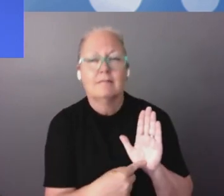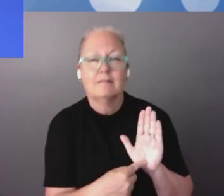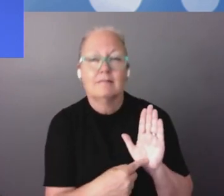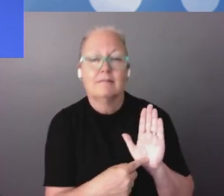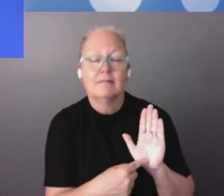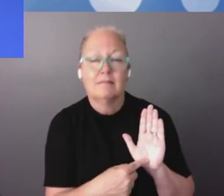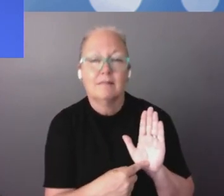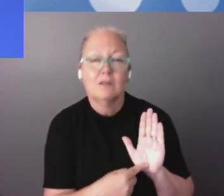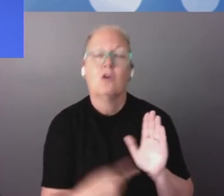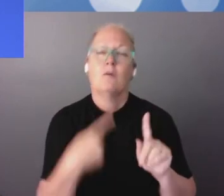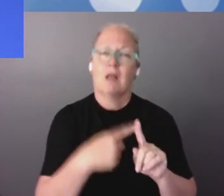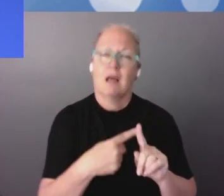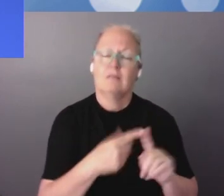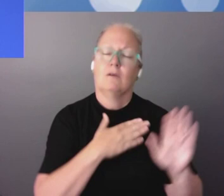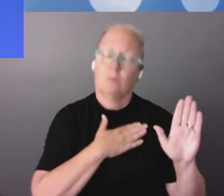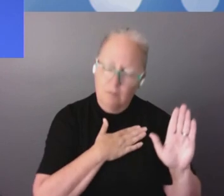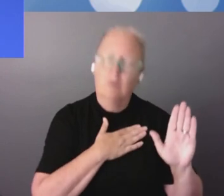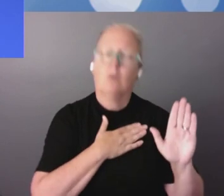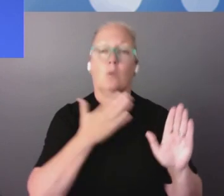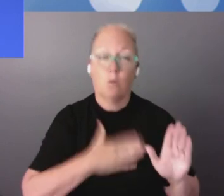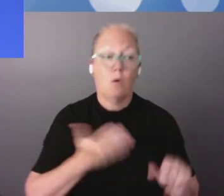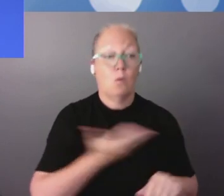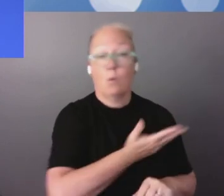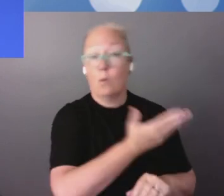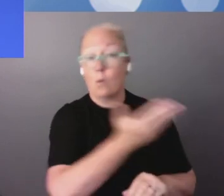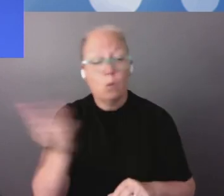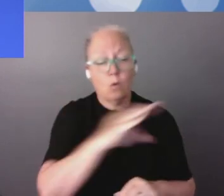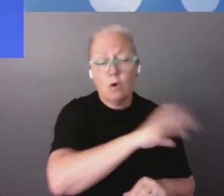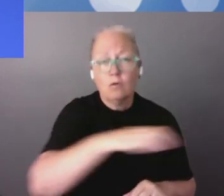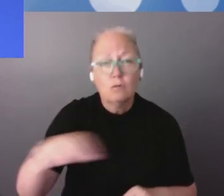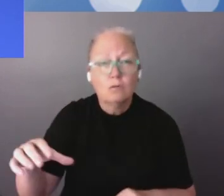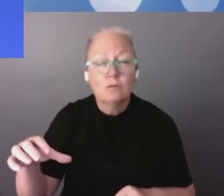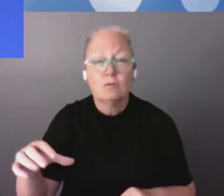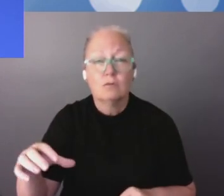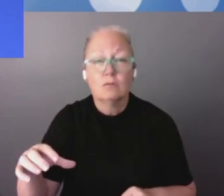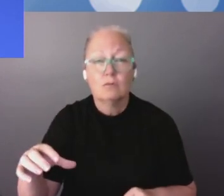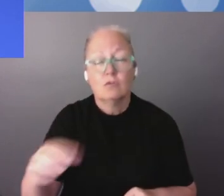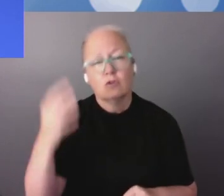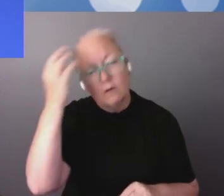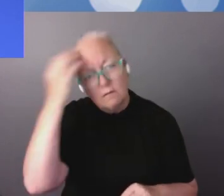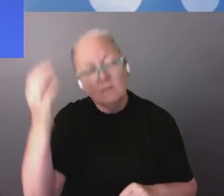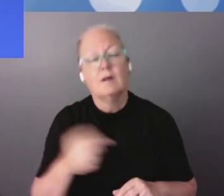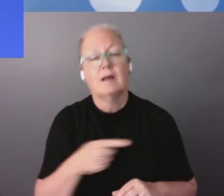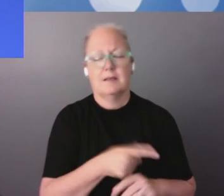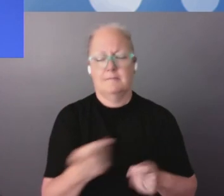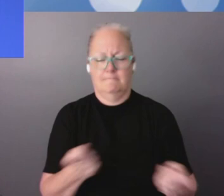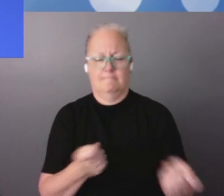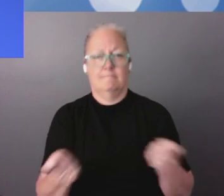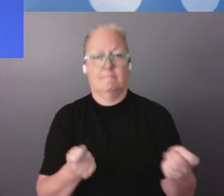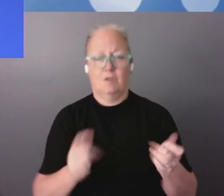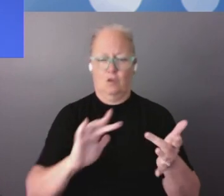有的国家治理互联网的一个工具，可以为人